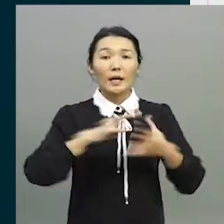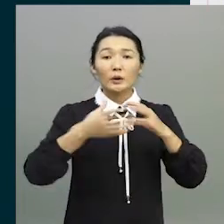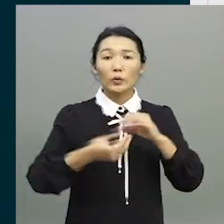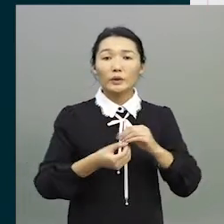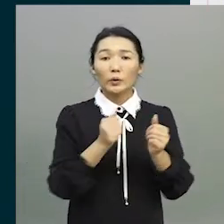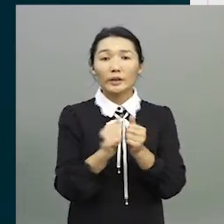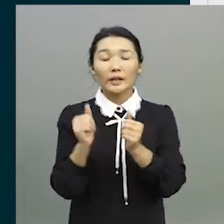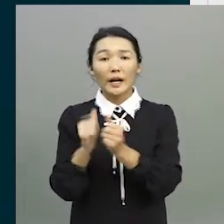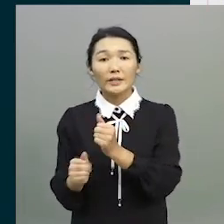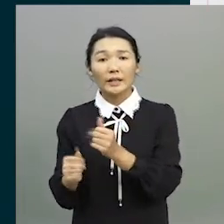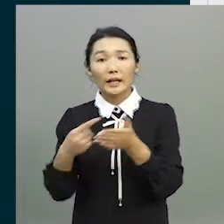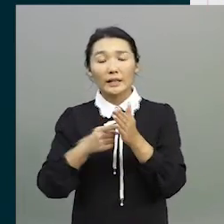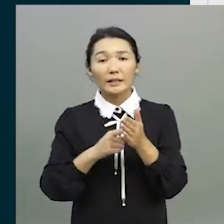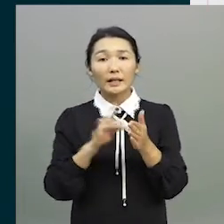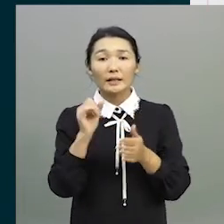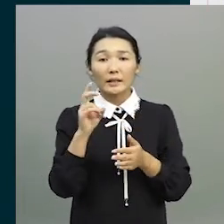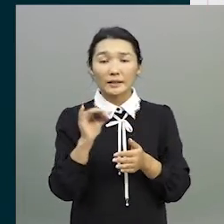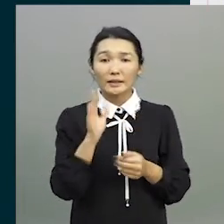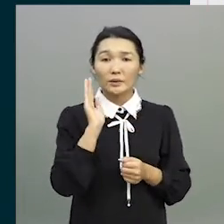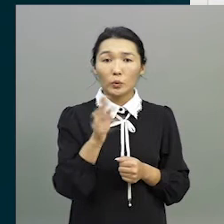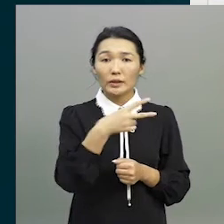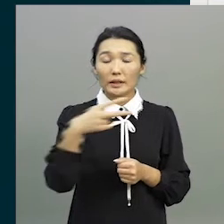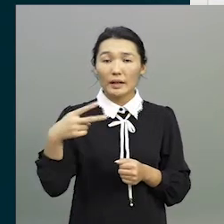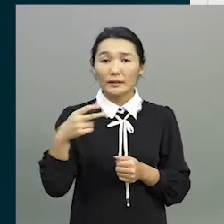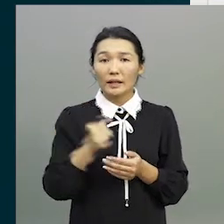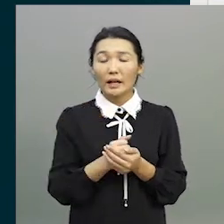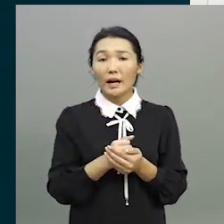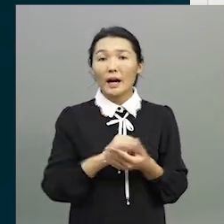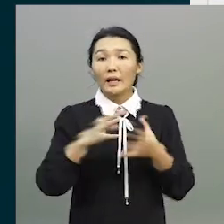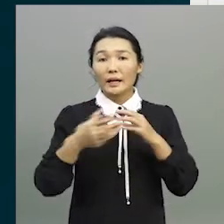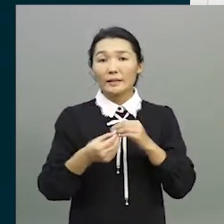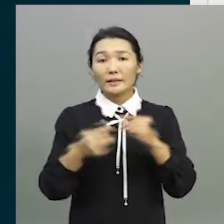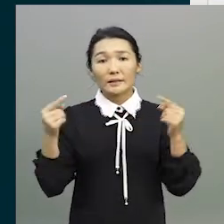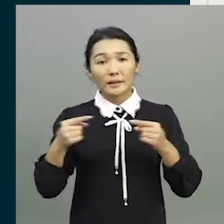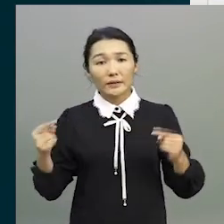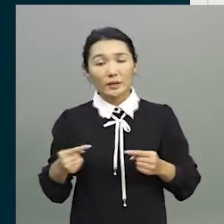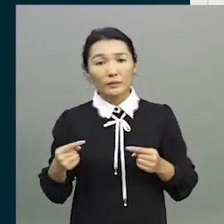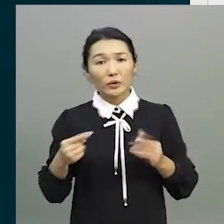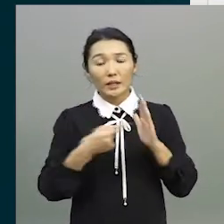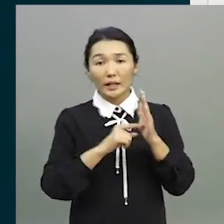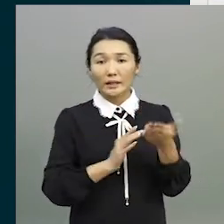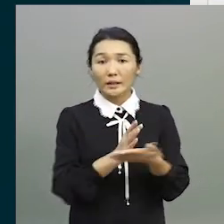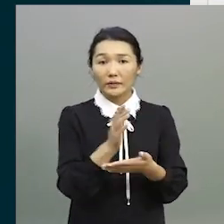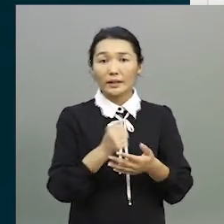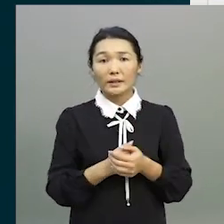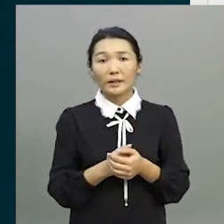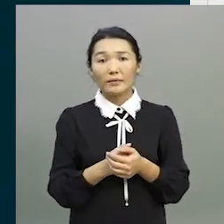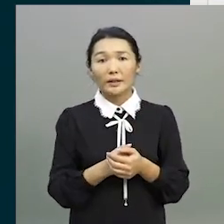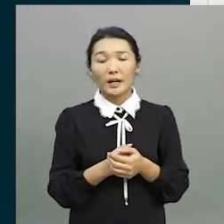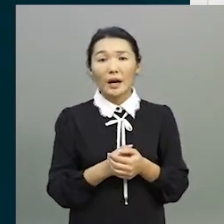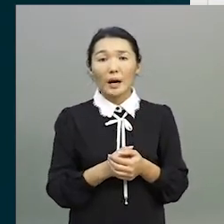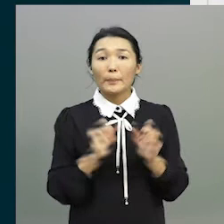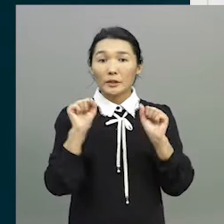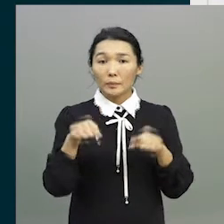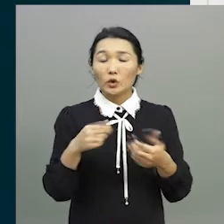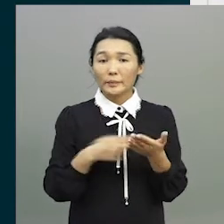координата разности будет равна разности соответствующих координат этих векторов опять мы сможем это доказать